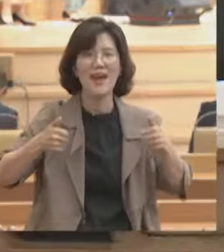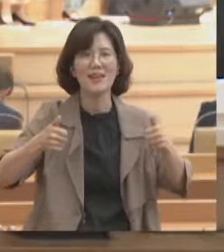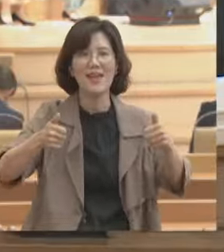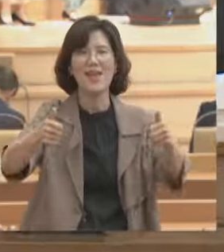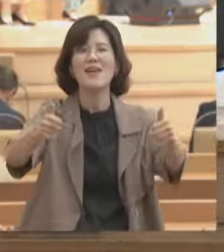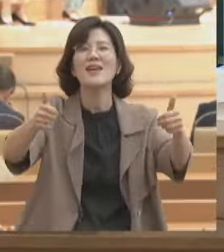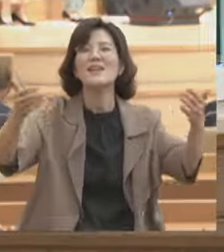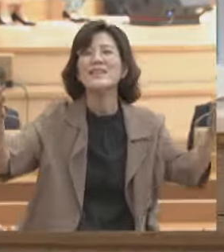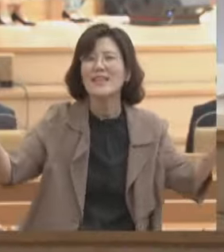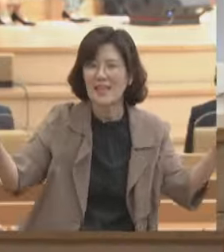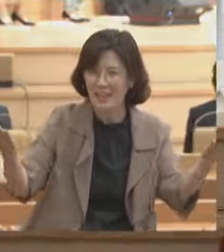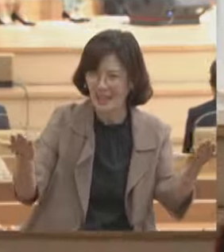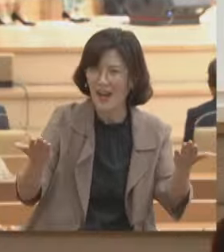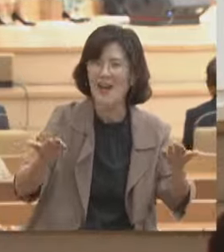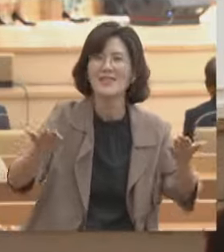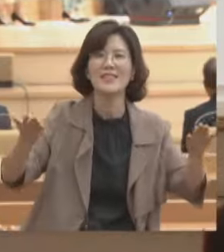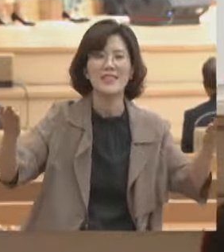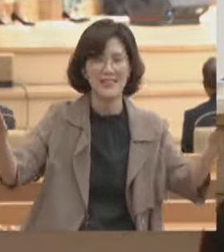성실하게